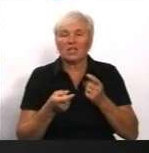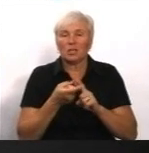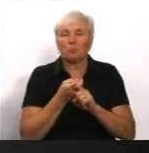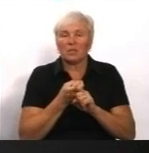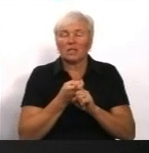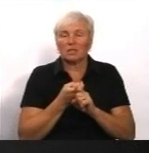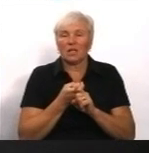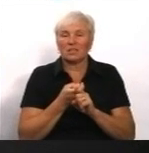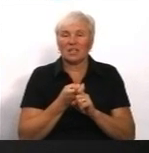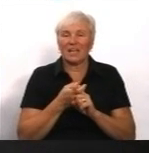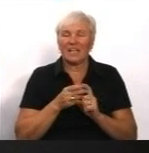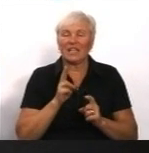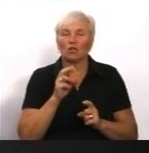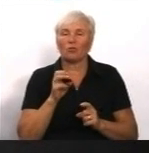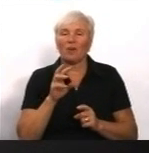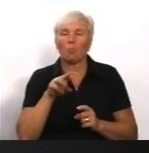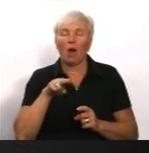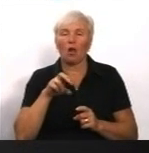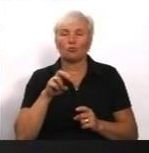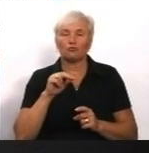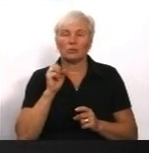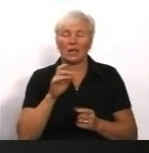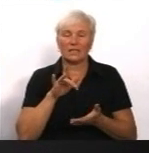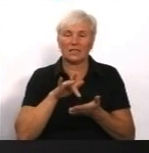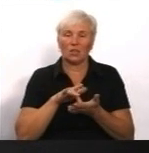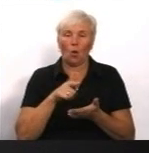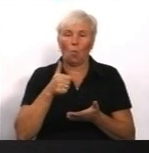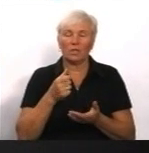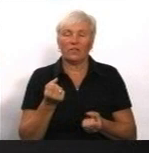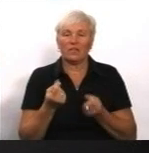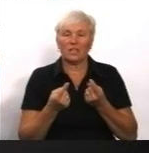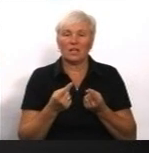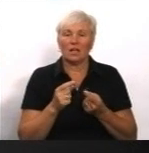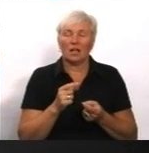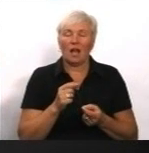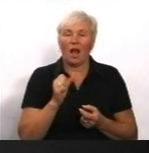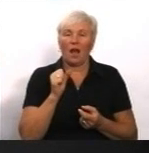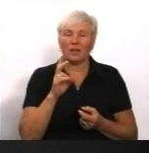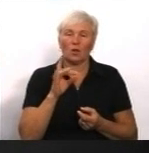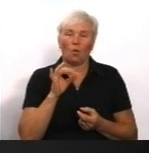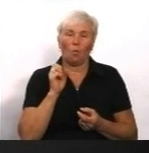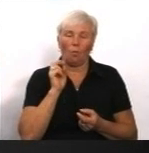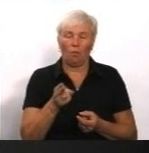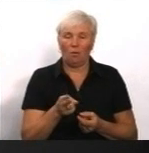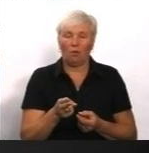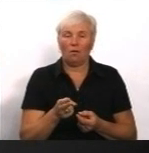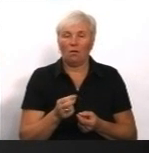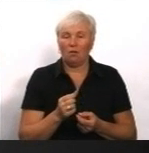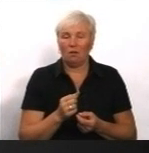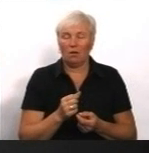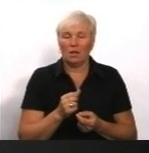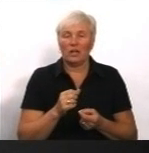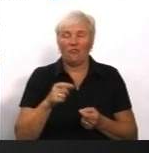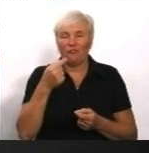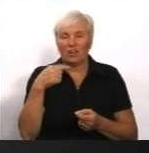кишкових паличок. Зокрема, на пляжах Центральний, Гонти виявлено ентерокок, так само і як на береговій зоні Вишинського озера. Маємо з